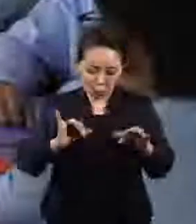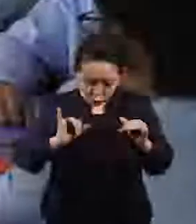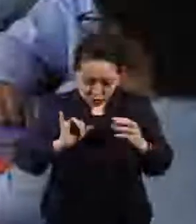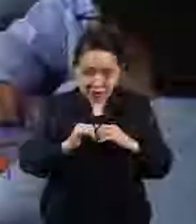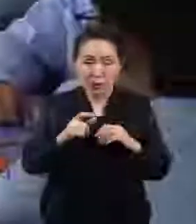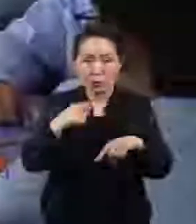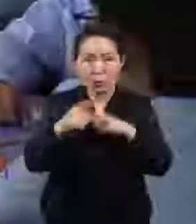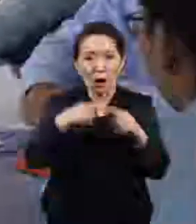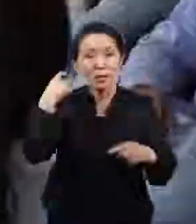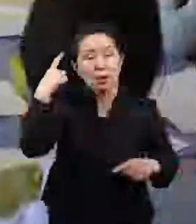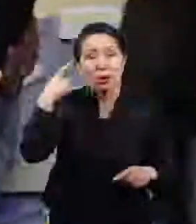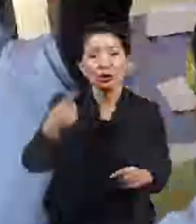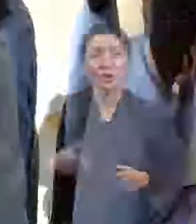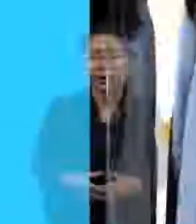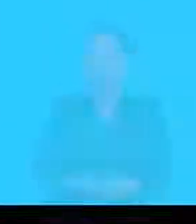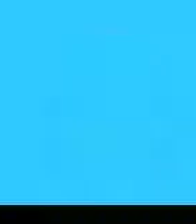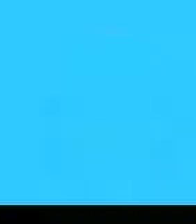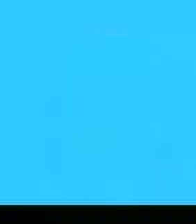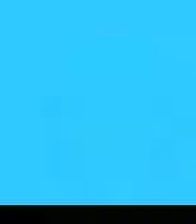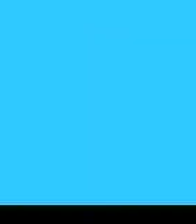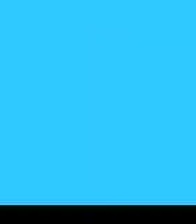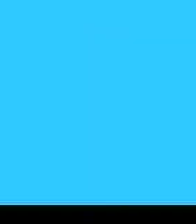гэдгээ бодоорой хүүхдүүдээ.